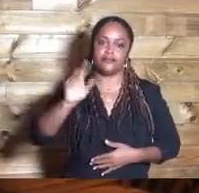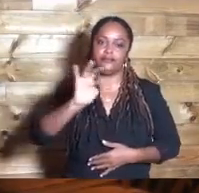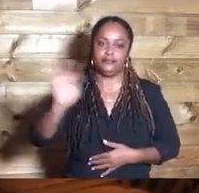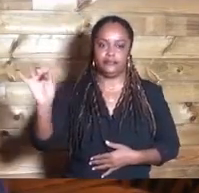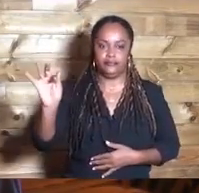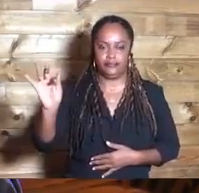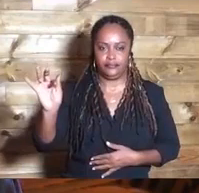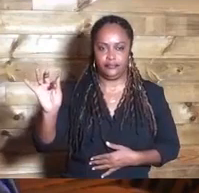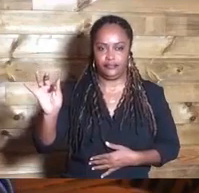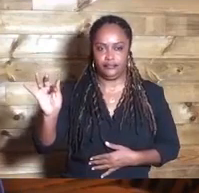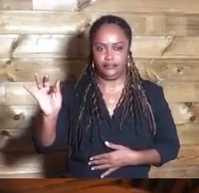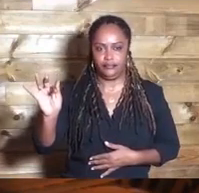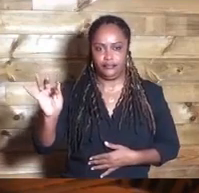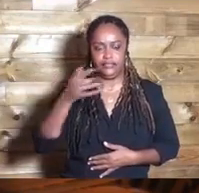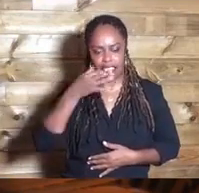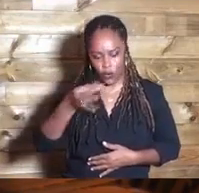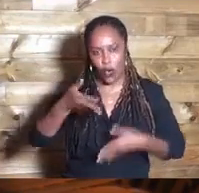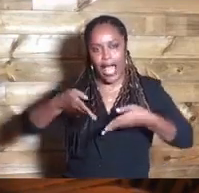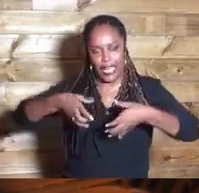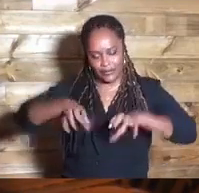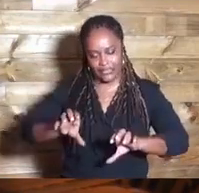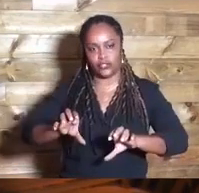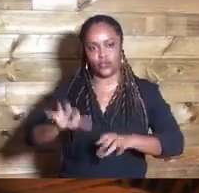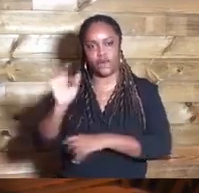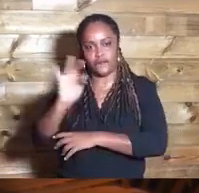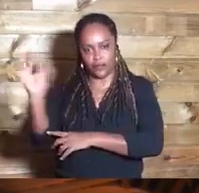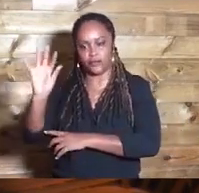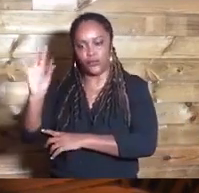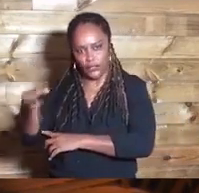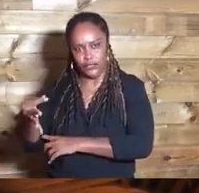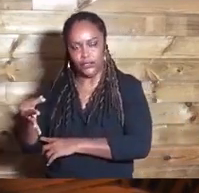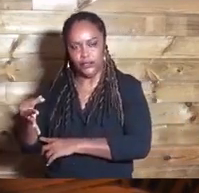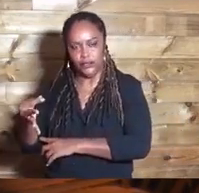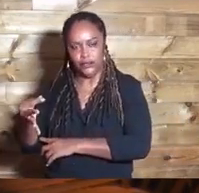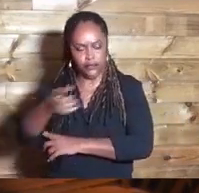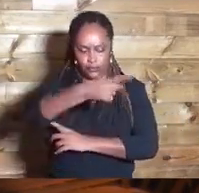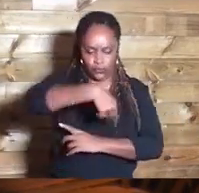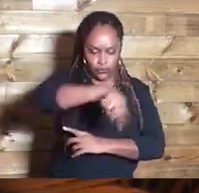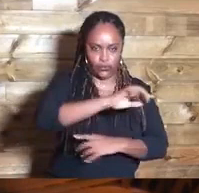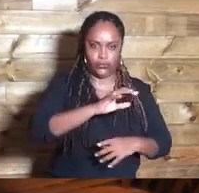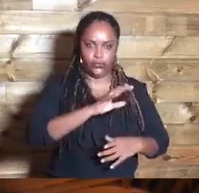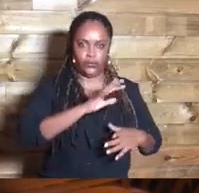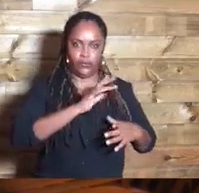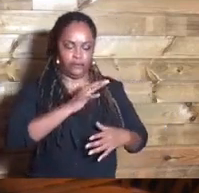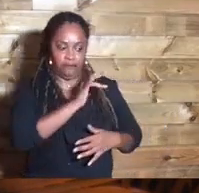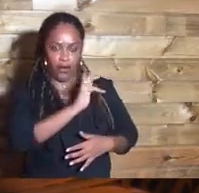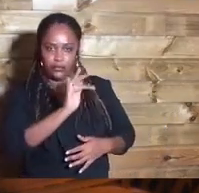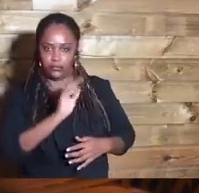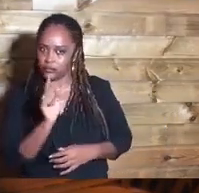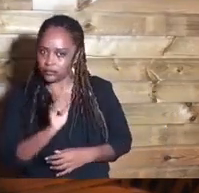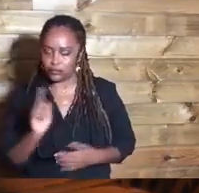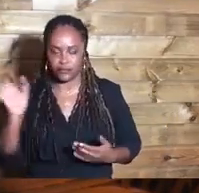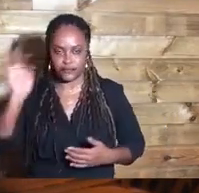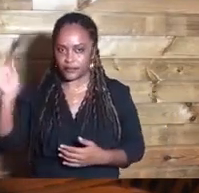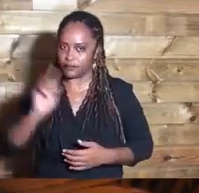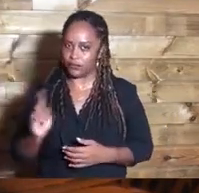Même si nous administrons par la France. Mais nous ne pas français. Et Guadeloupéens qui savent ça. Nous ne pouvons pas mentir pour nous-mêmes.